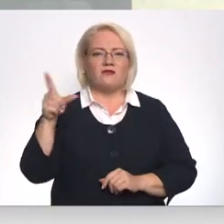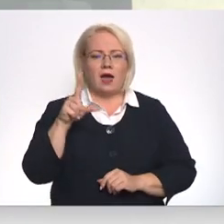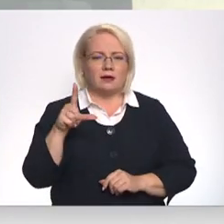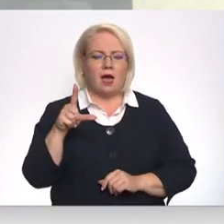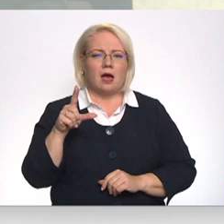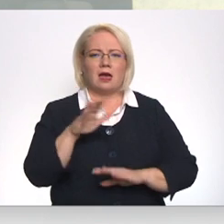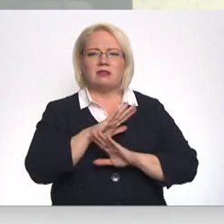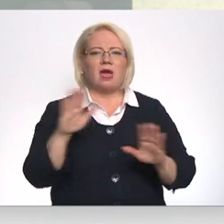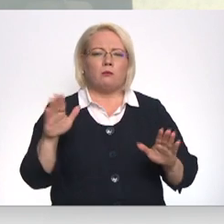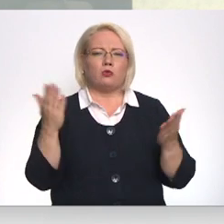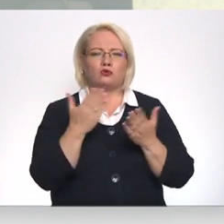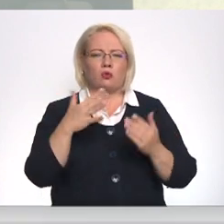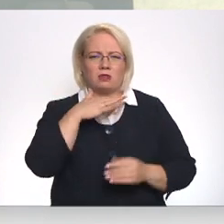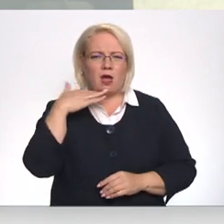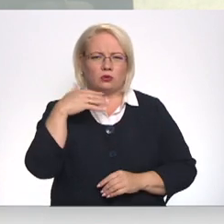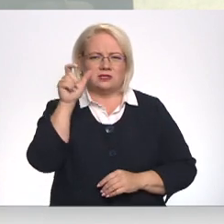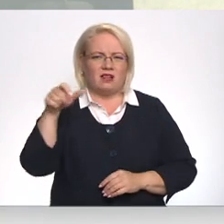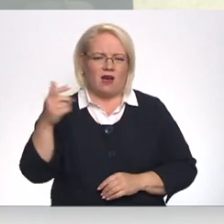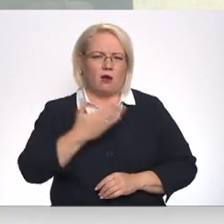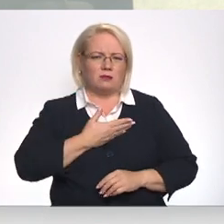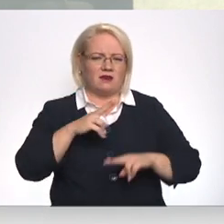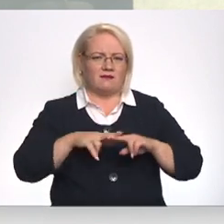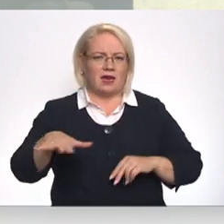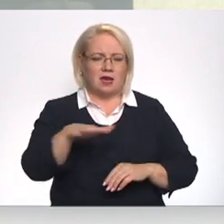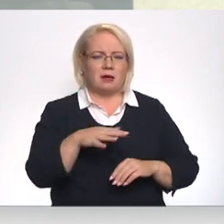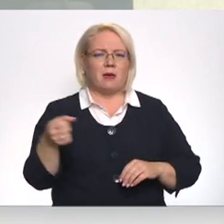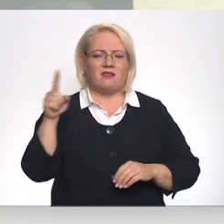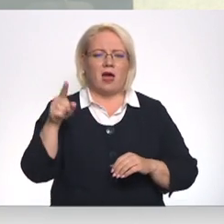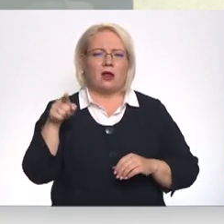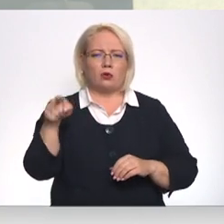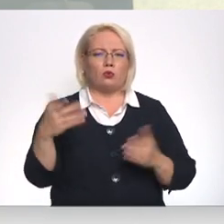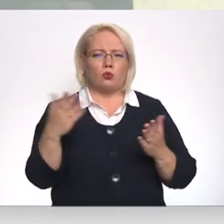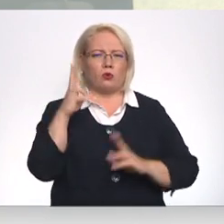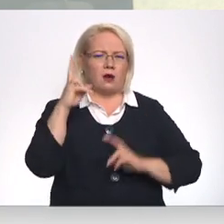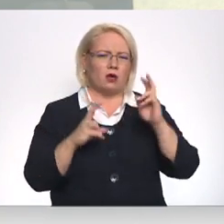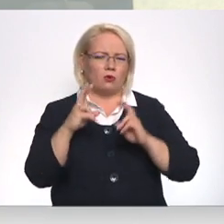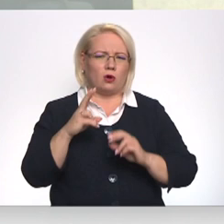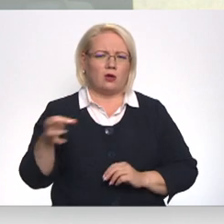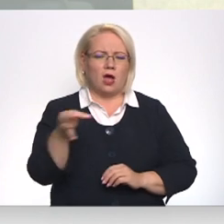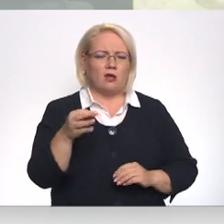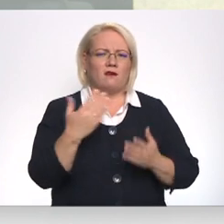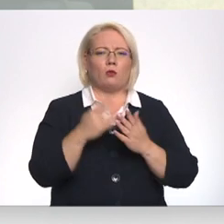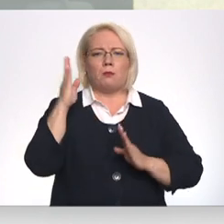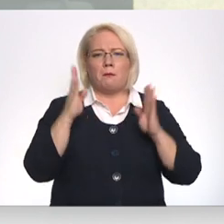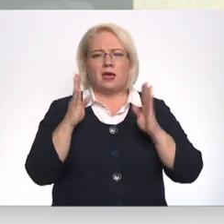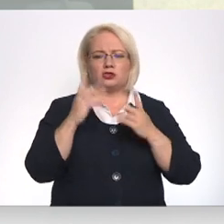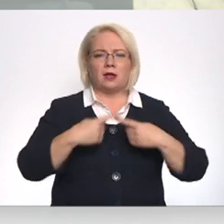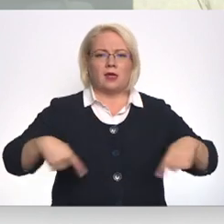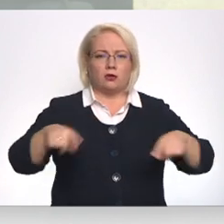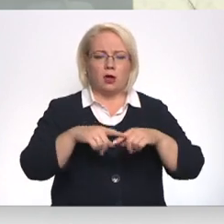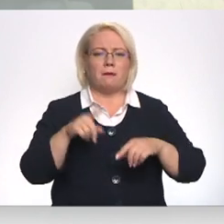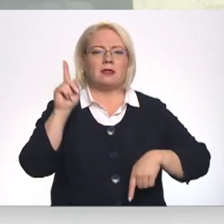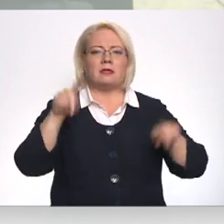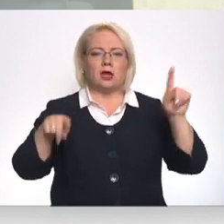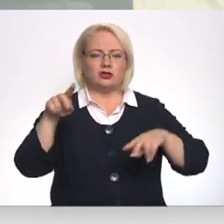neatradīsies biezi apdzīvotās vietās, bet vairāk koncentrēsies uz industriāliem rajoniem un varbūt meža teritorijām, bet būs arī